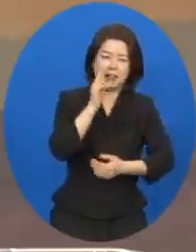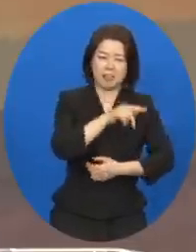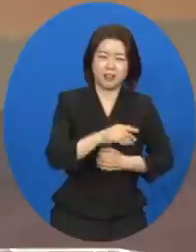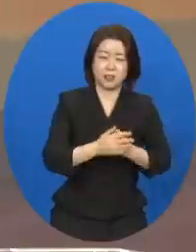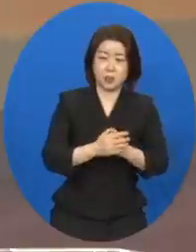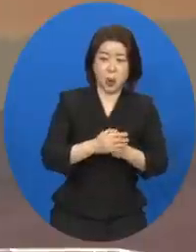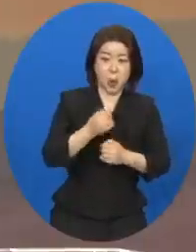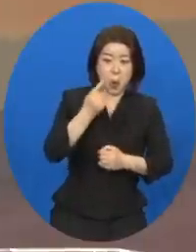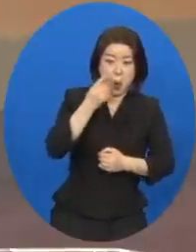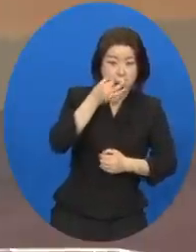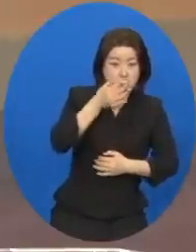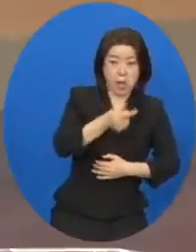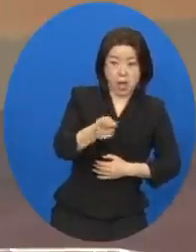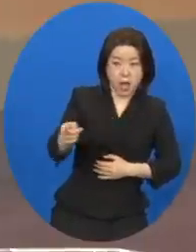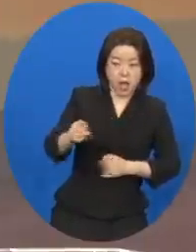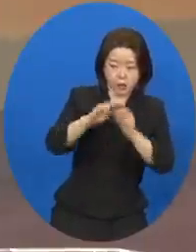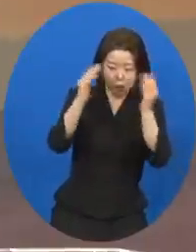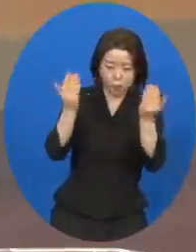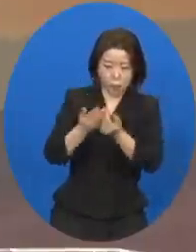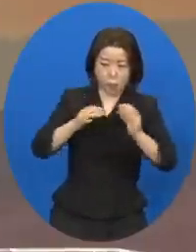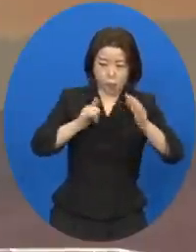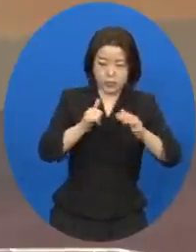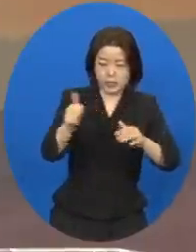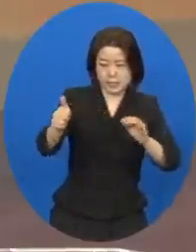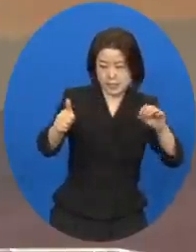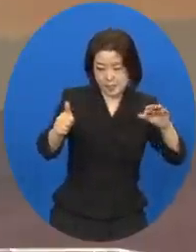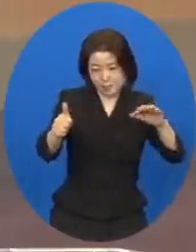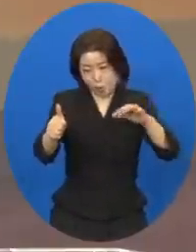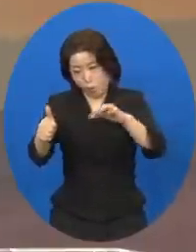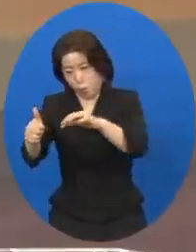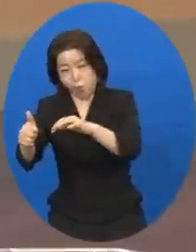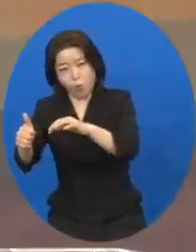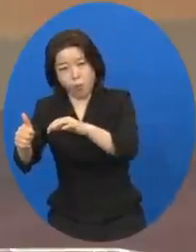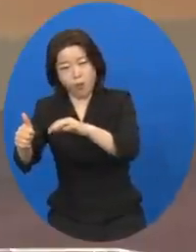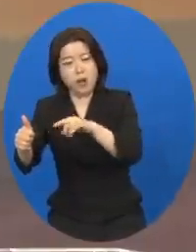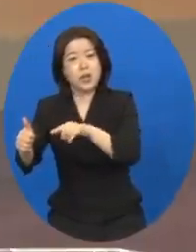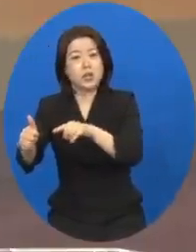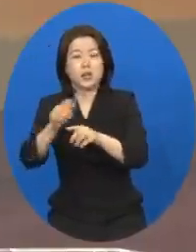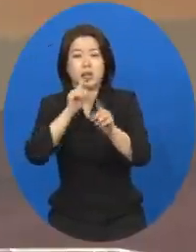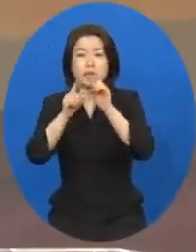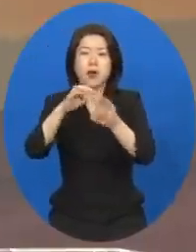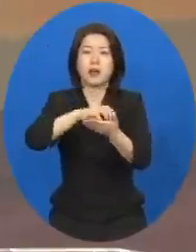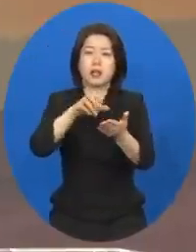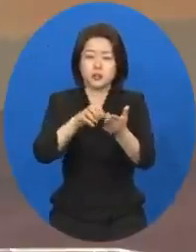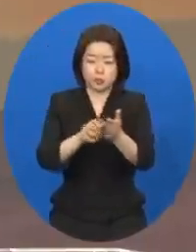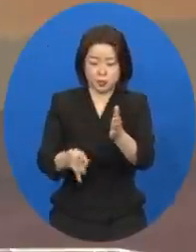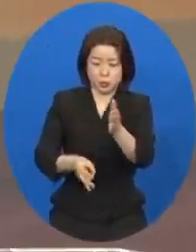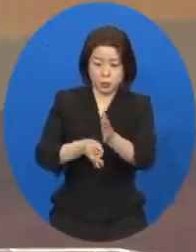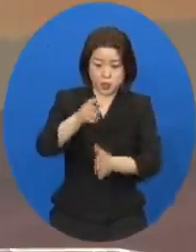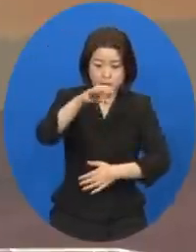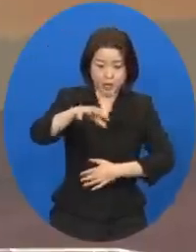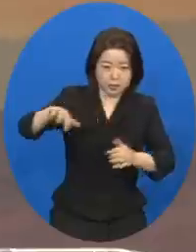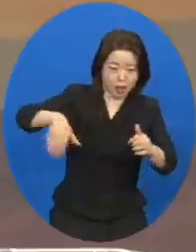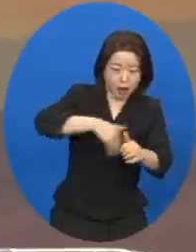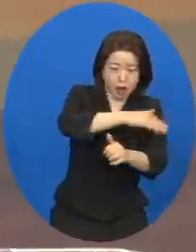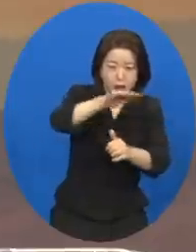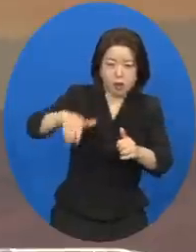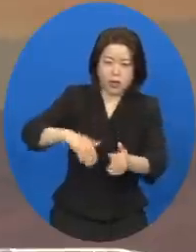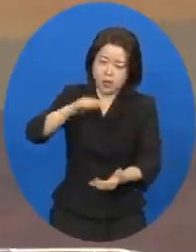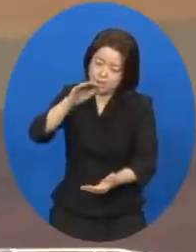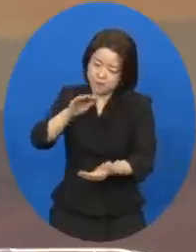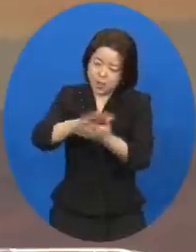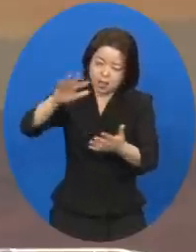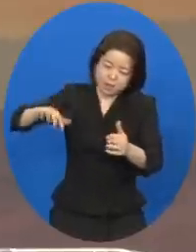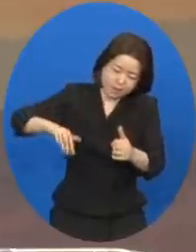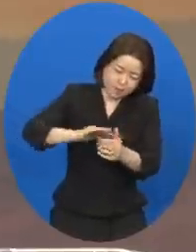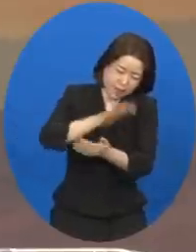세상이 그를 따라갔소. 이렇게 말을 했을 정도로 예루살렘 분위기는 거의 열광적이었습니다.